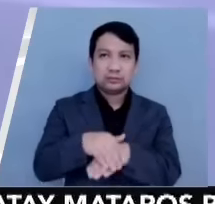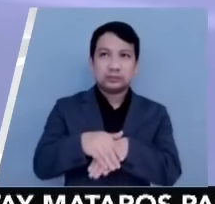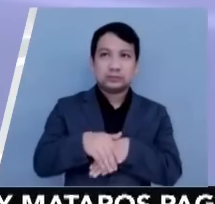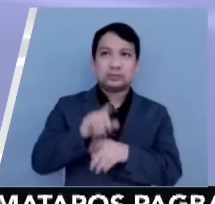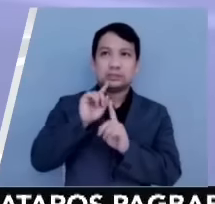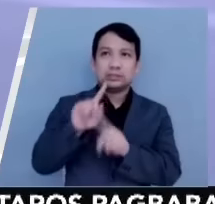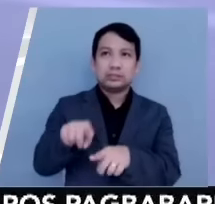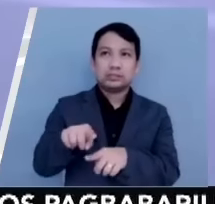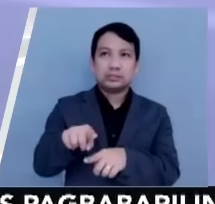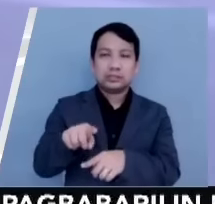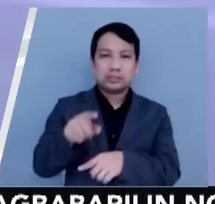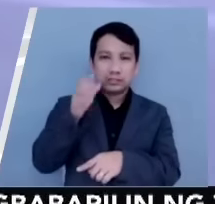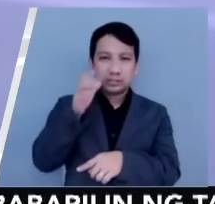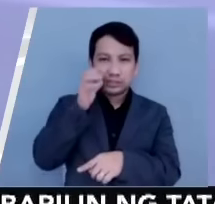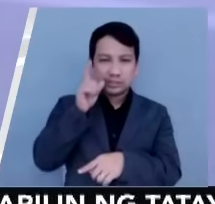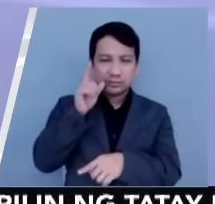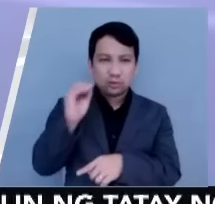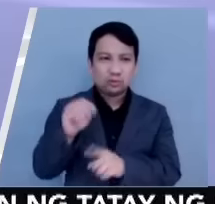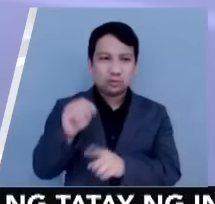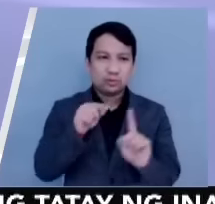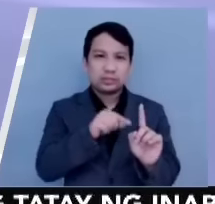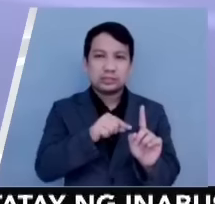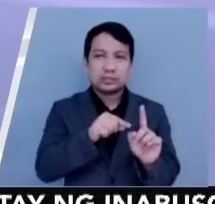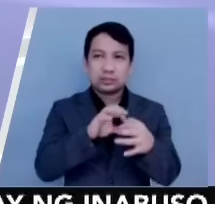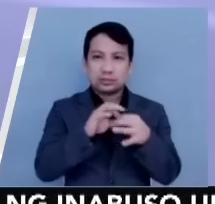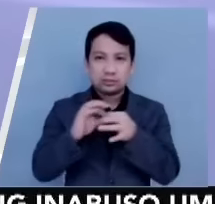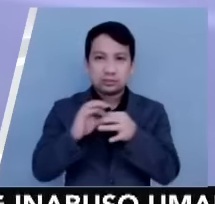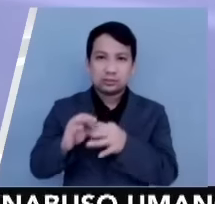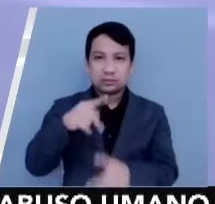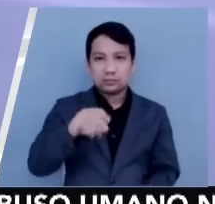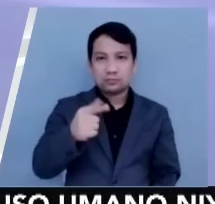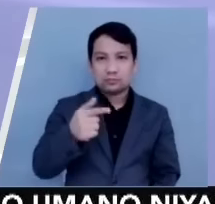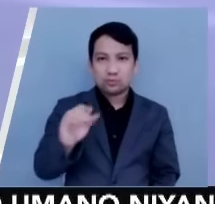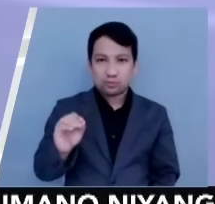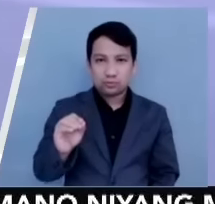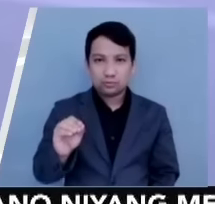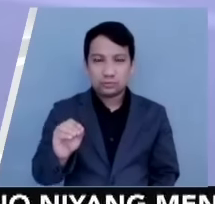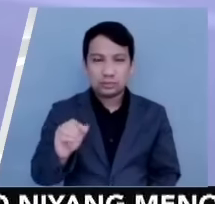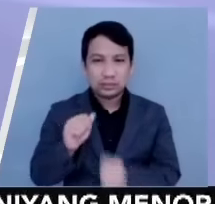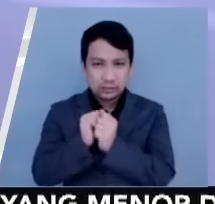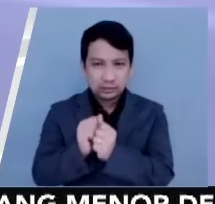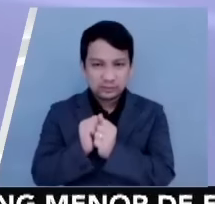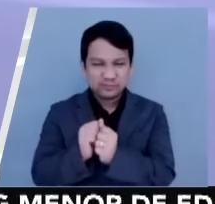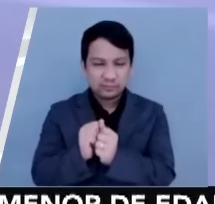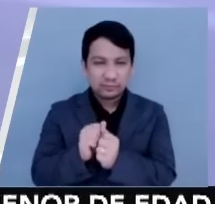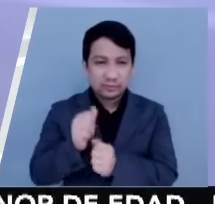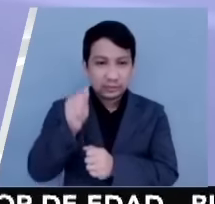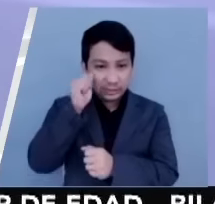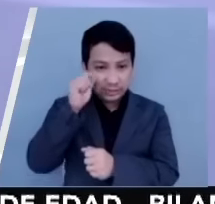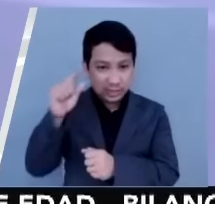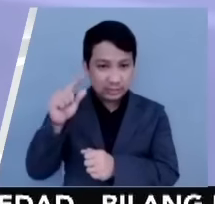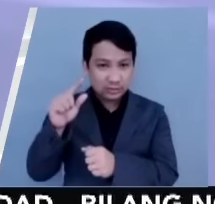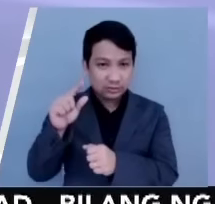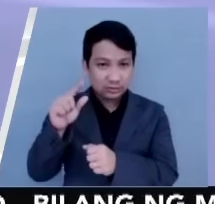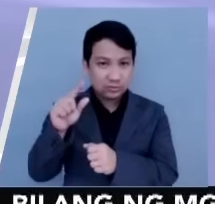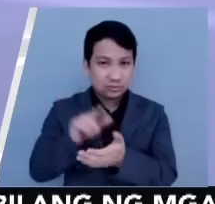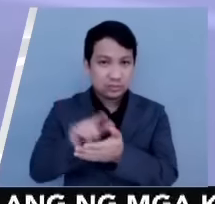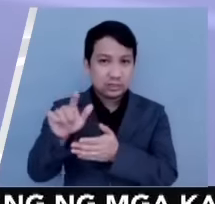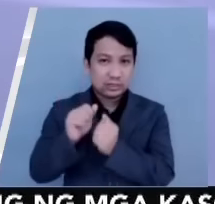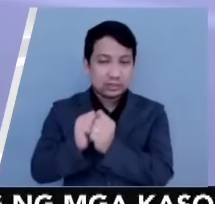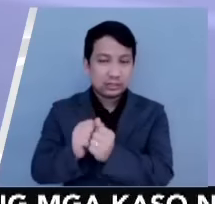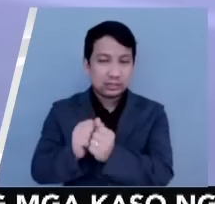Ong na itinuturong sangkot sa Pogo sa Porac, Pampanga at nakasama pa ni Alice Go sa labas ng bansa. Nakatutok